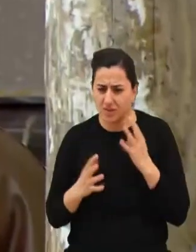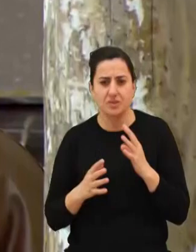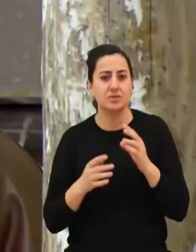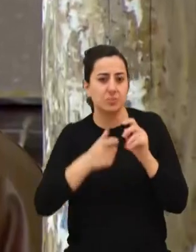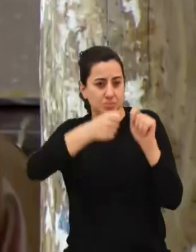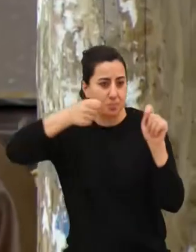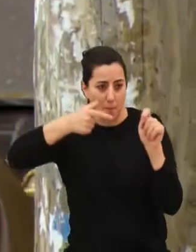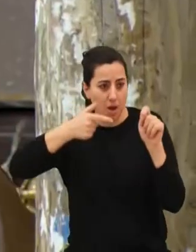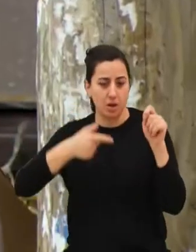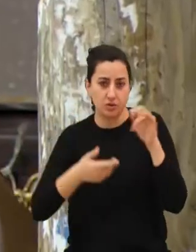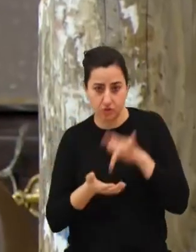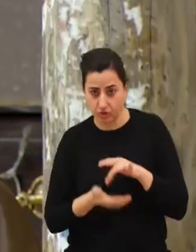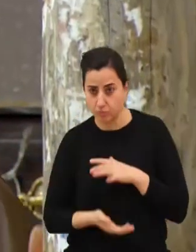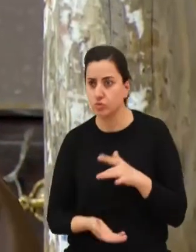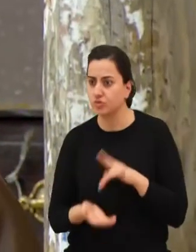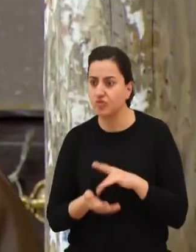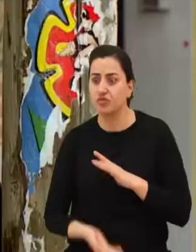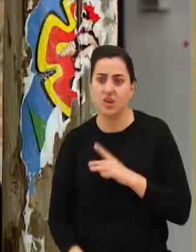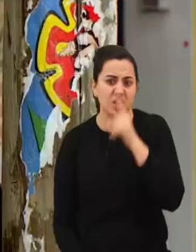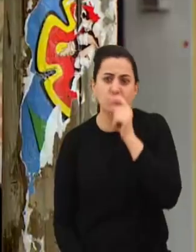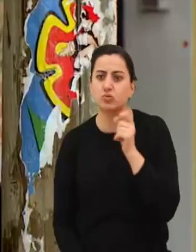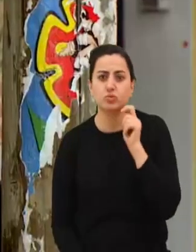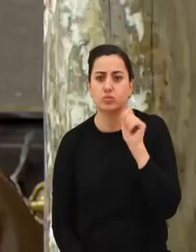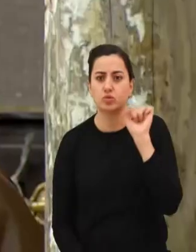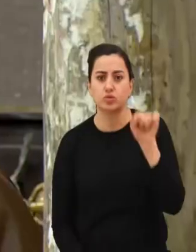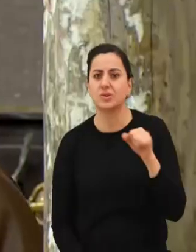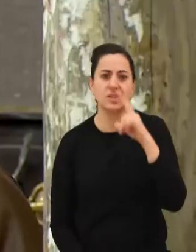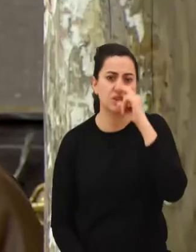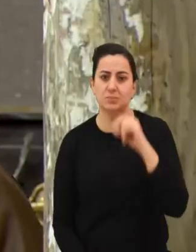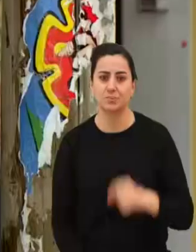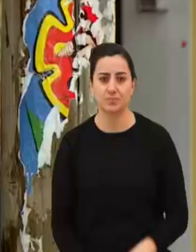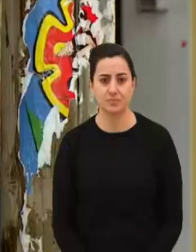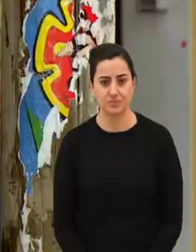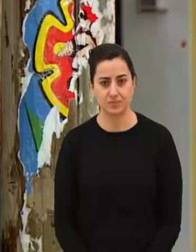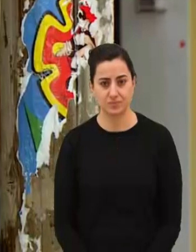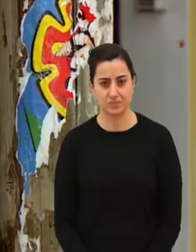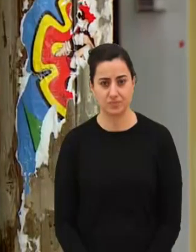Sapanla. Ola olmaz mı? Kimi vurdun Putin? He? Kimi vurdun?